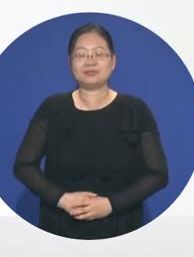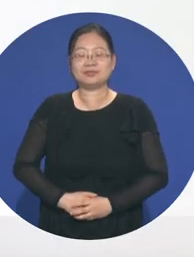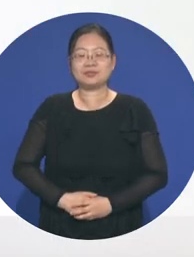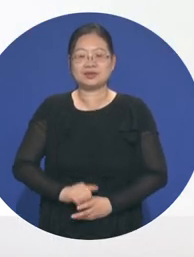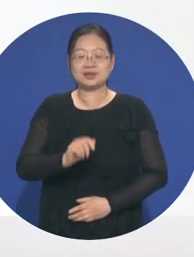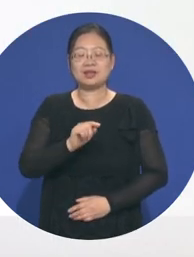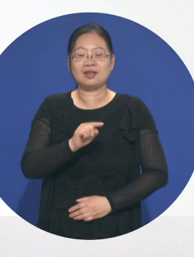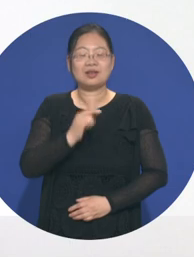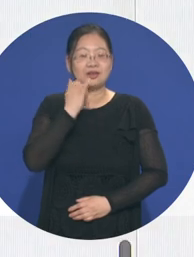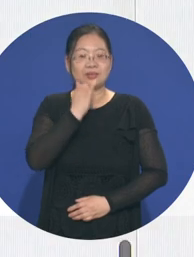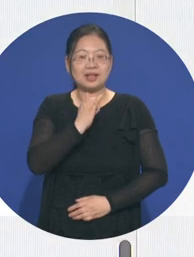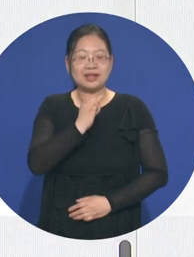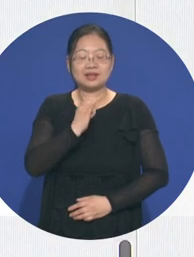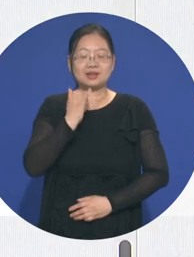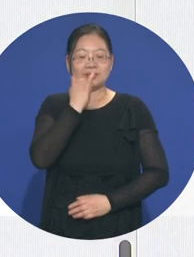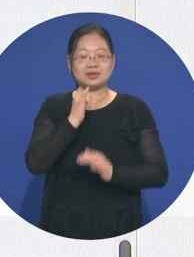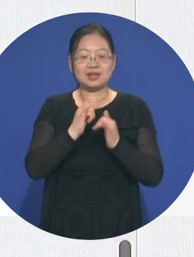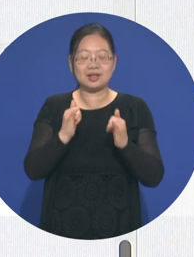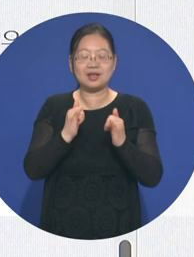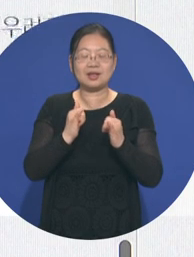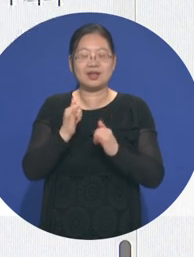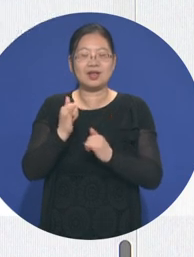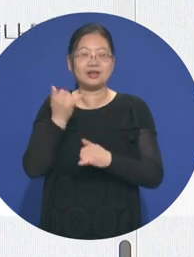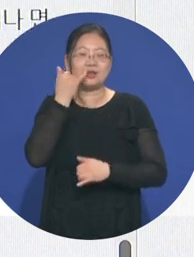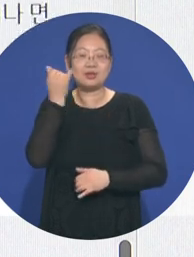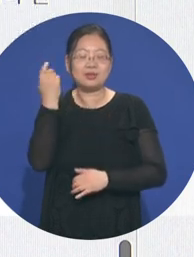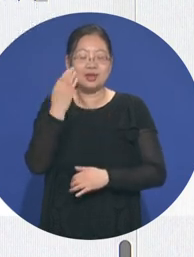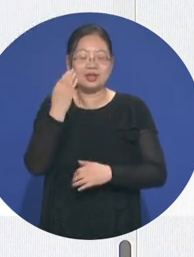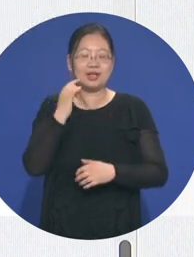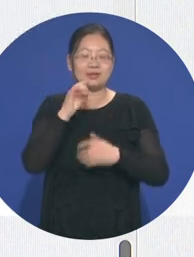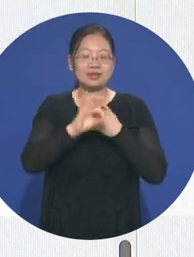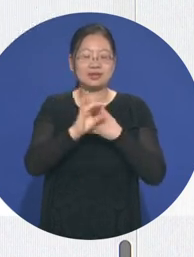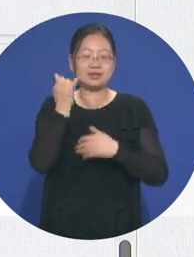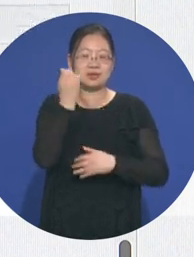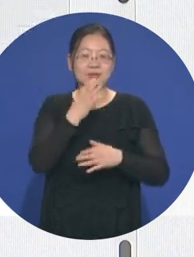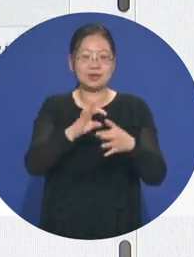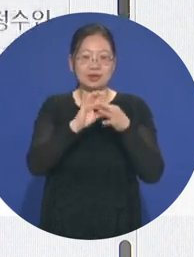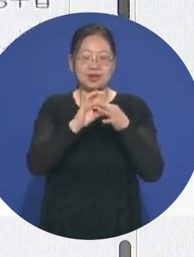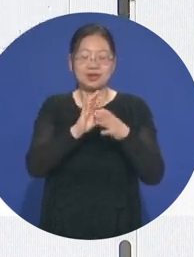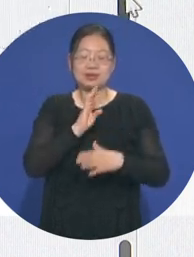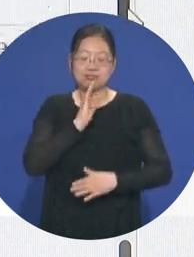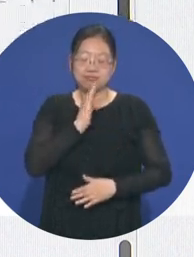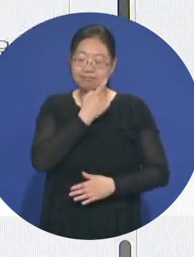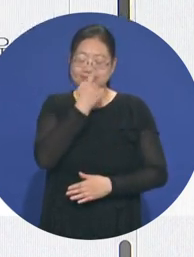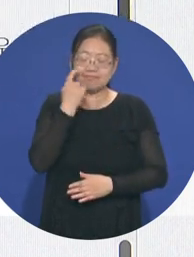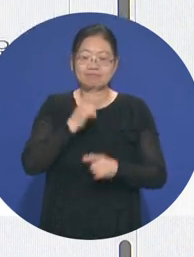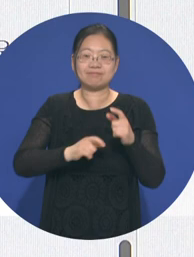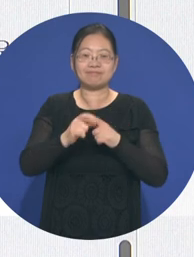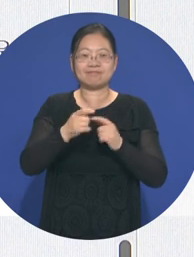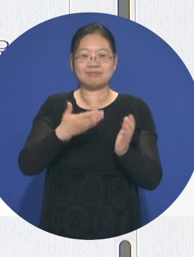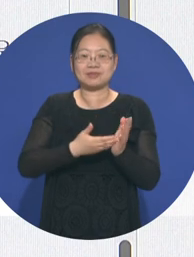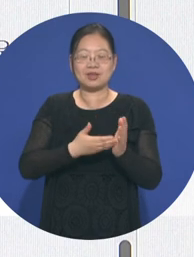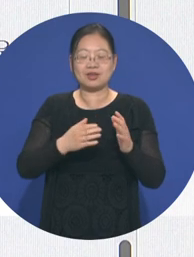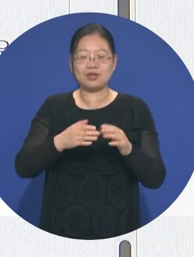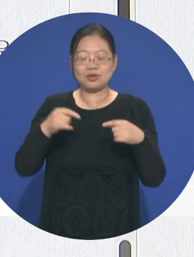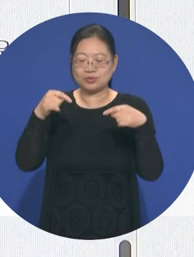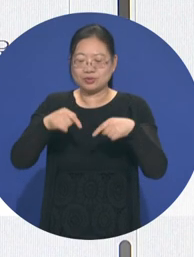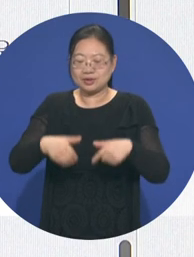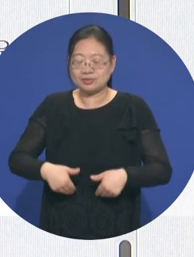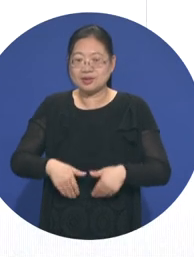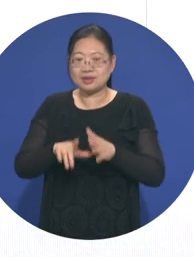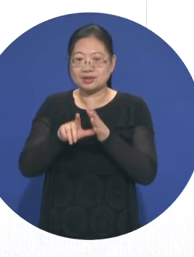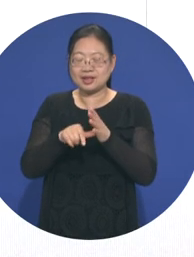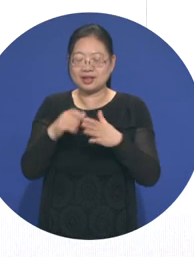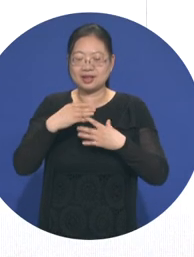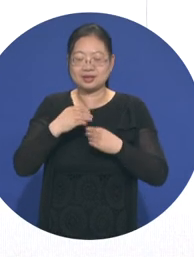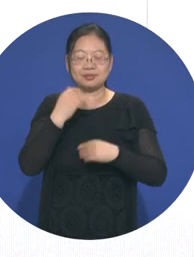공익 제보 한 라인에 제보하면 제보자의 실제 전화번호에 가상의 전화번호가 연결되고 사실 관계 확인이나 추가 증언 등 조사